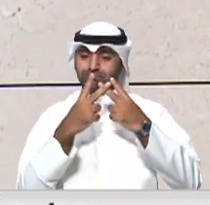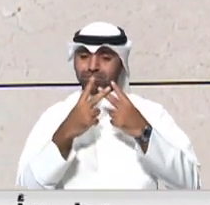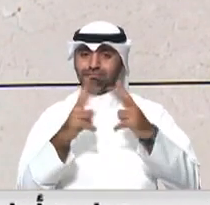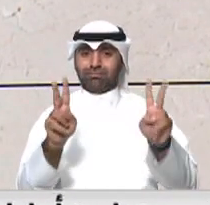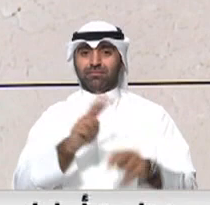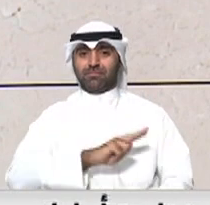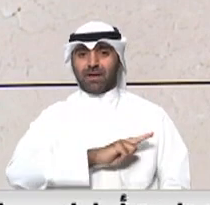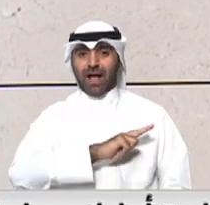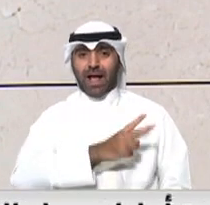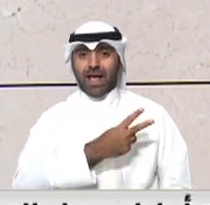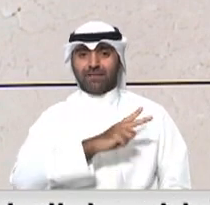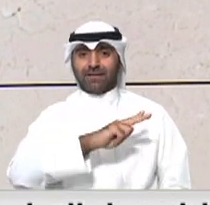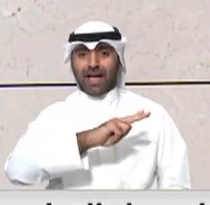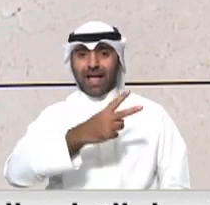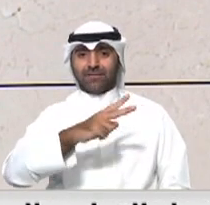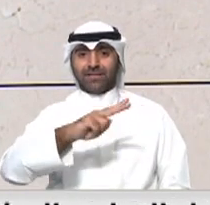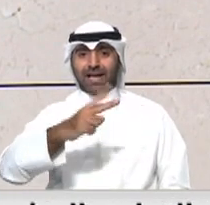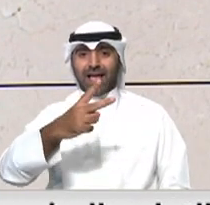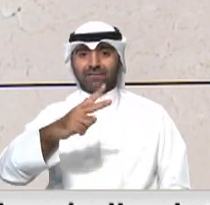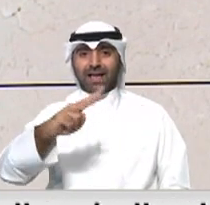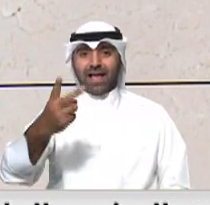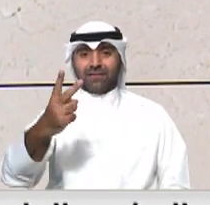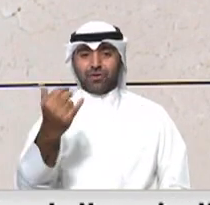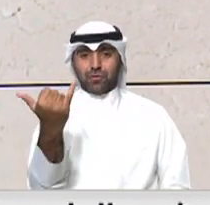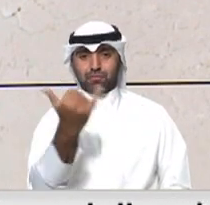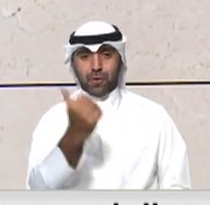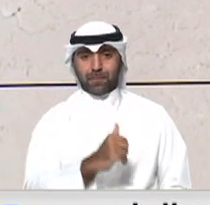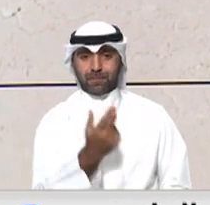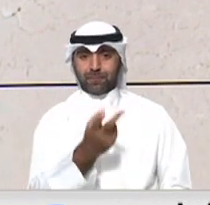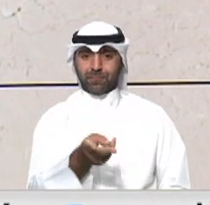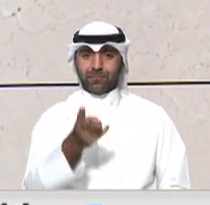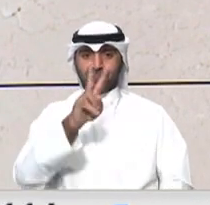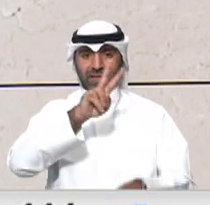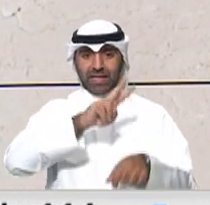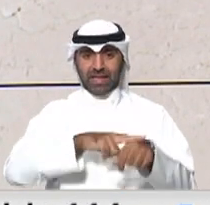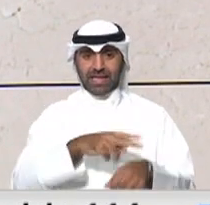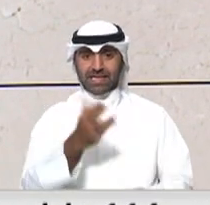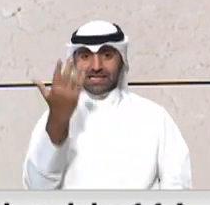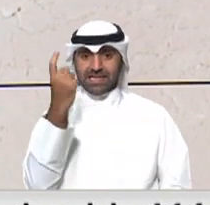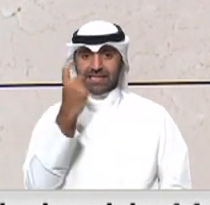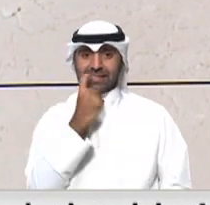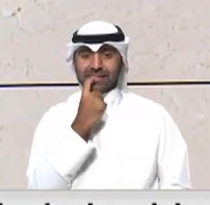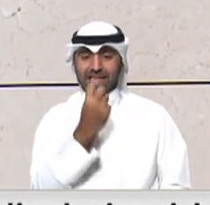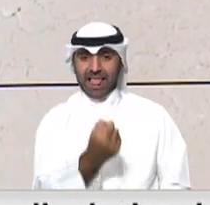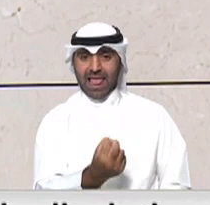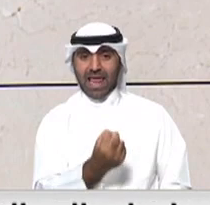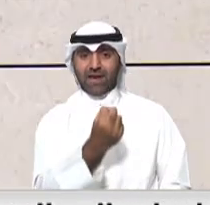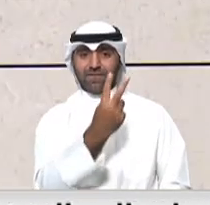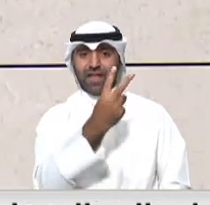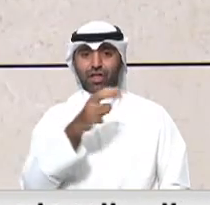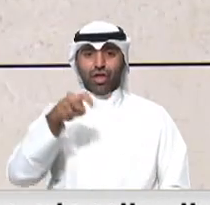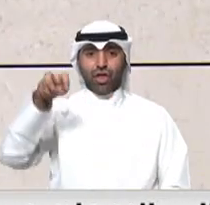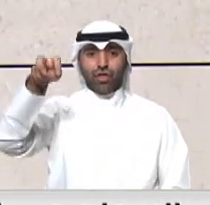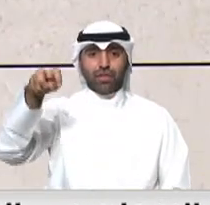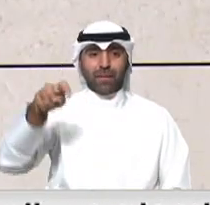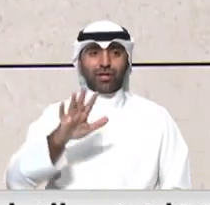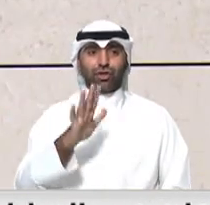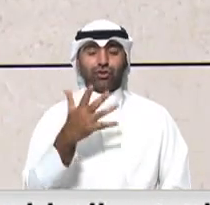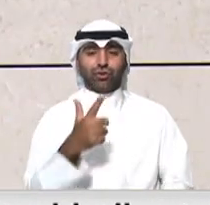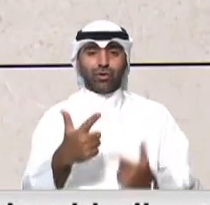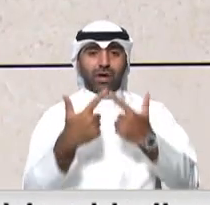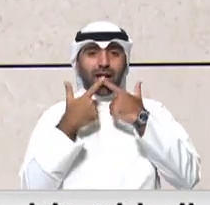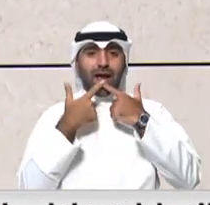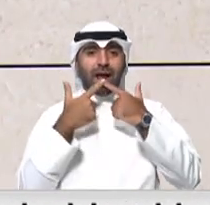22/8/2022 اللي نص على إيقاف إطلاق تسميات على الشوارع والطرقات ويكتفي بترقيمها. في السابق